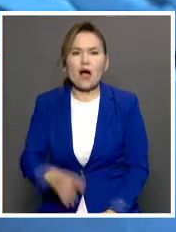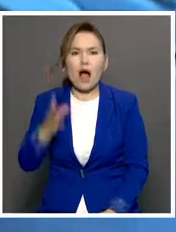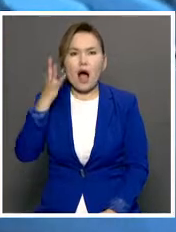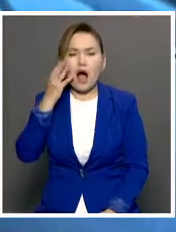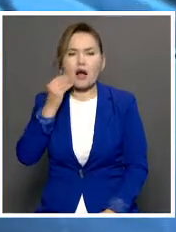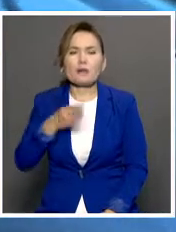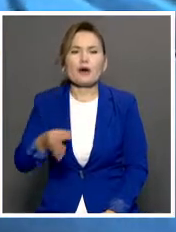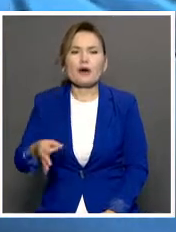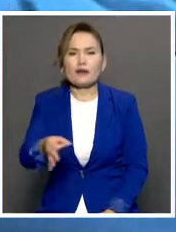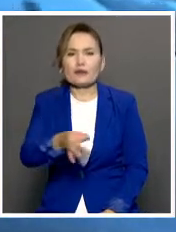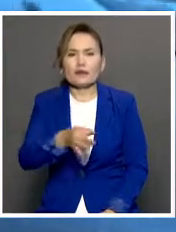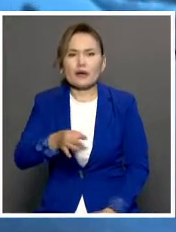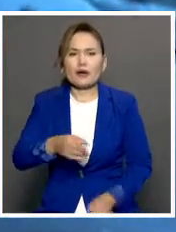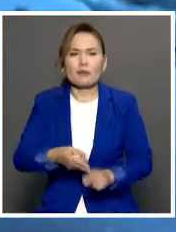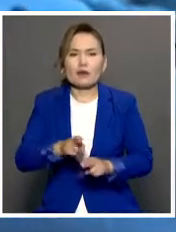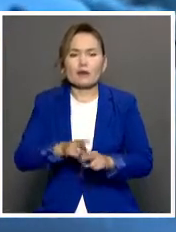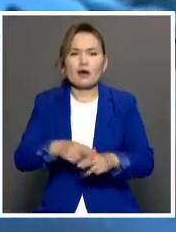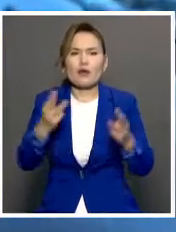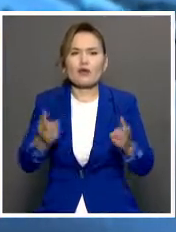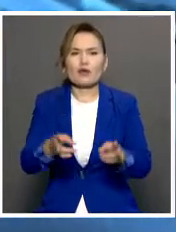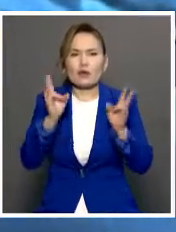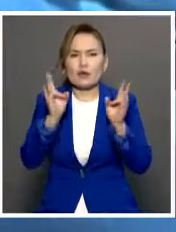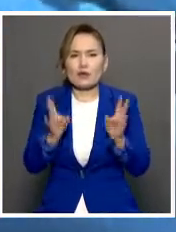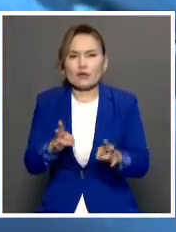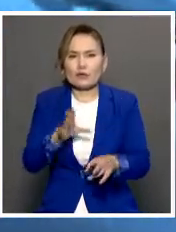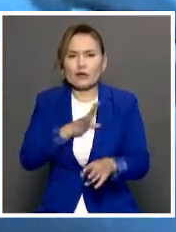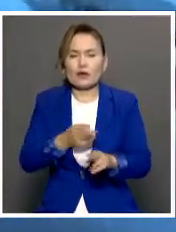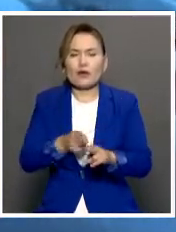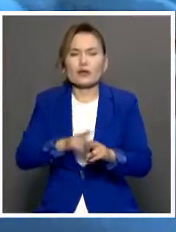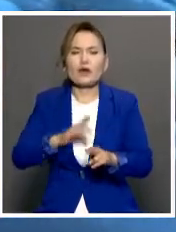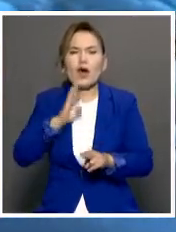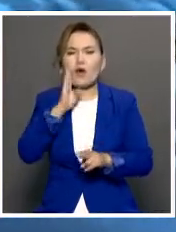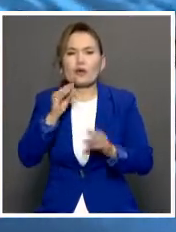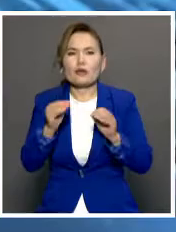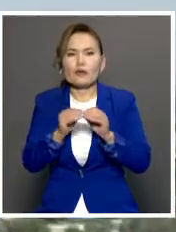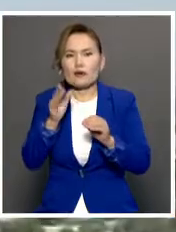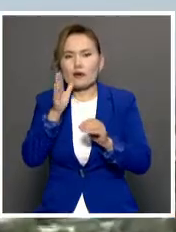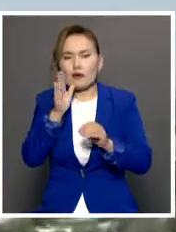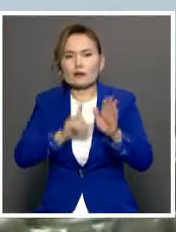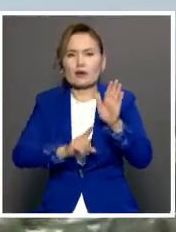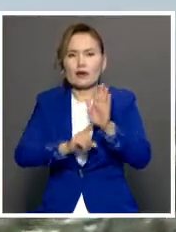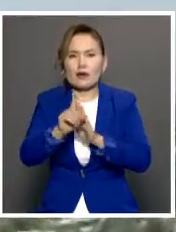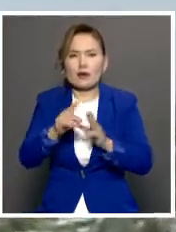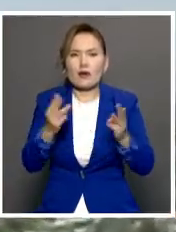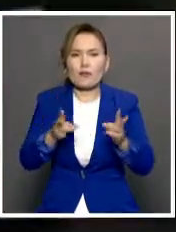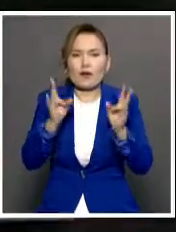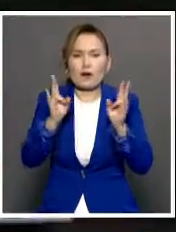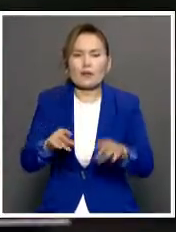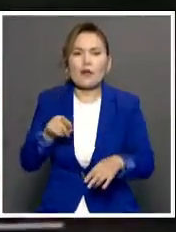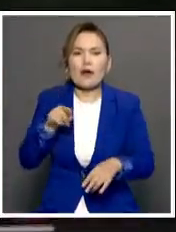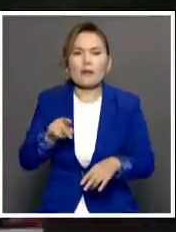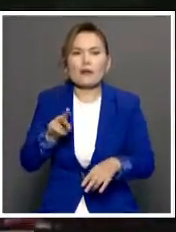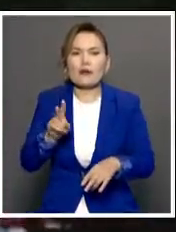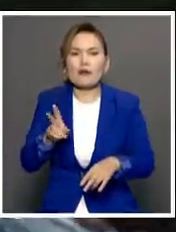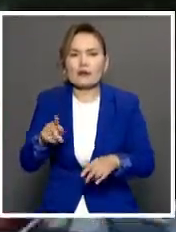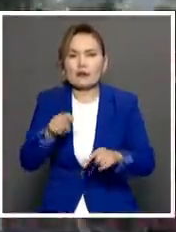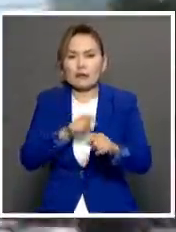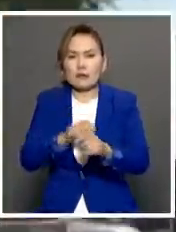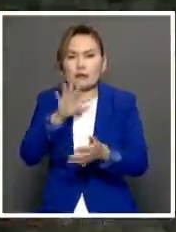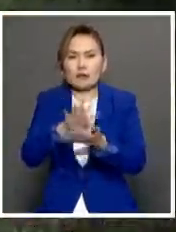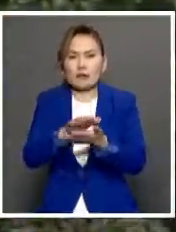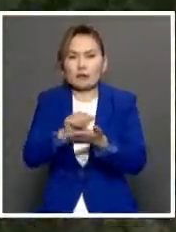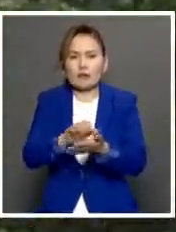Жалғастырайық, Алматының Алатау ауданында қоймалардан өрт шықты. Таңғы сағат 10-дар шамасында тұтанған қызыл жалын 1000 шаршы метрдей аумақты